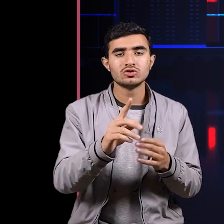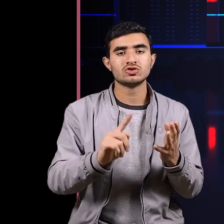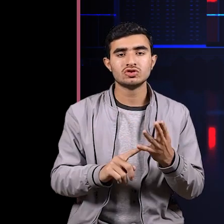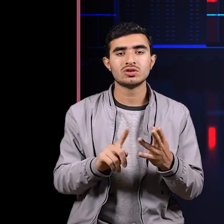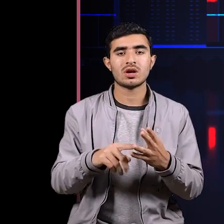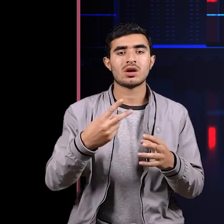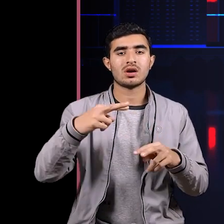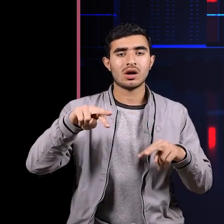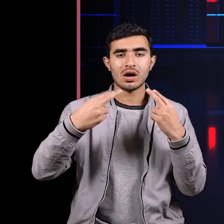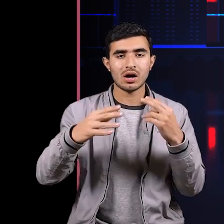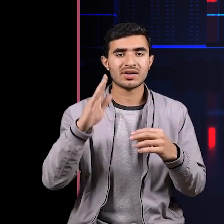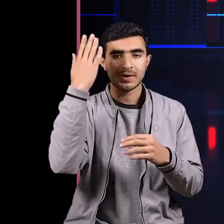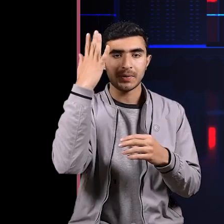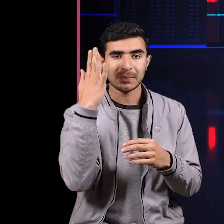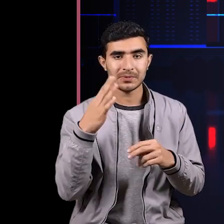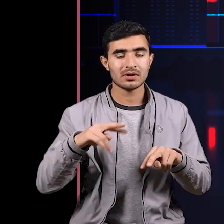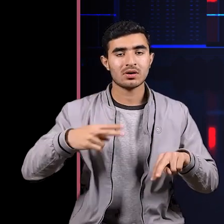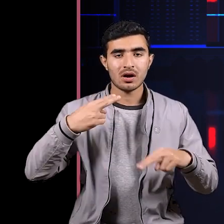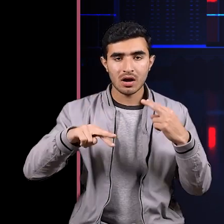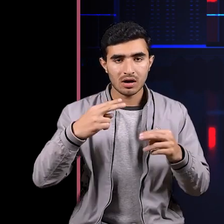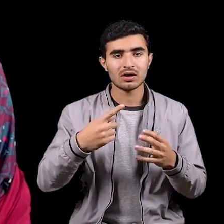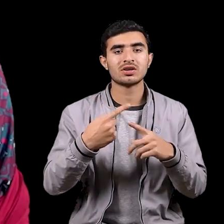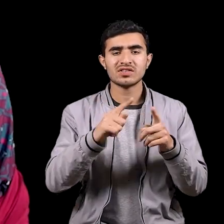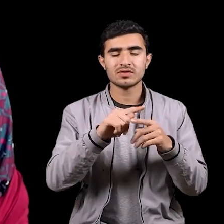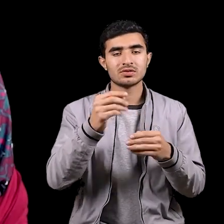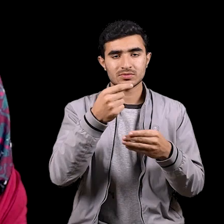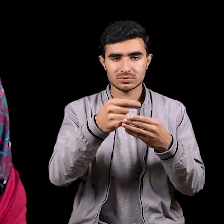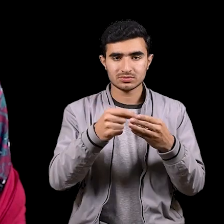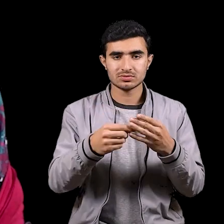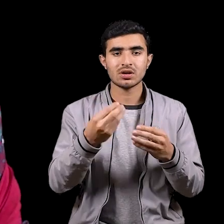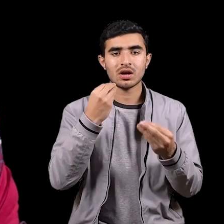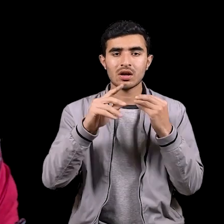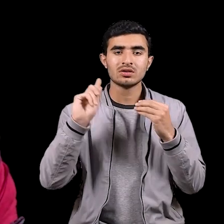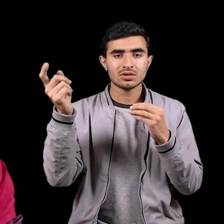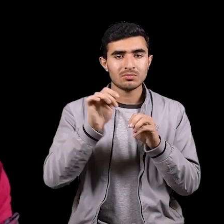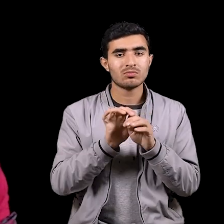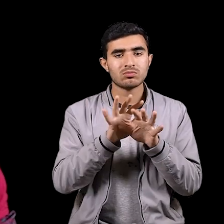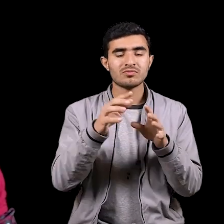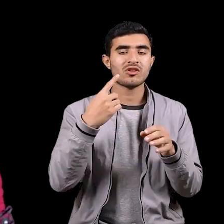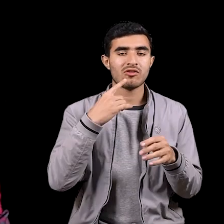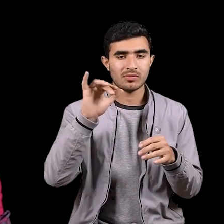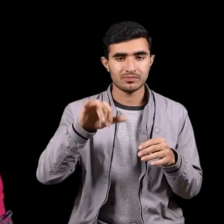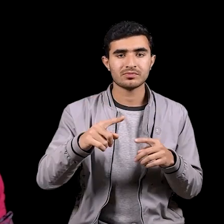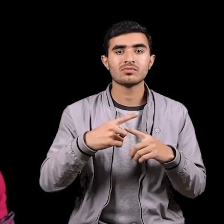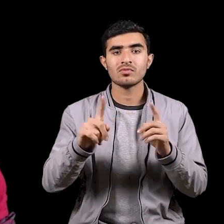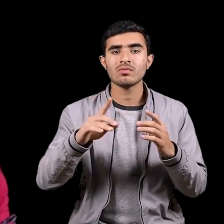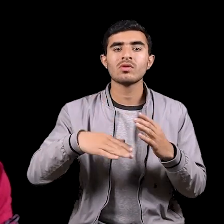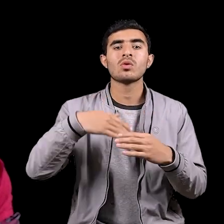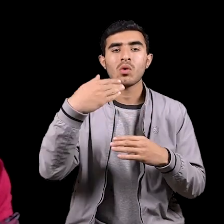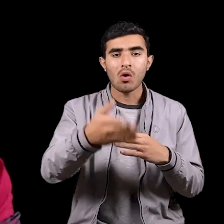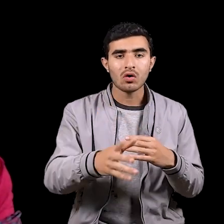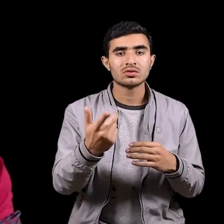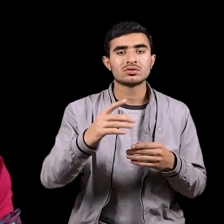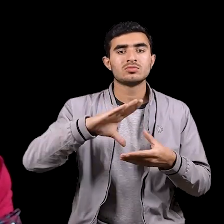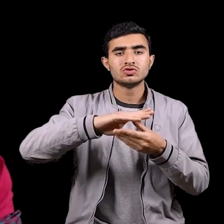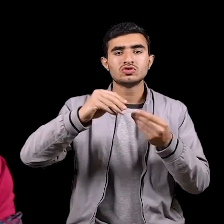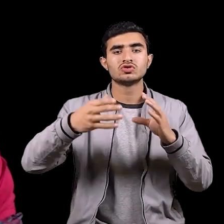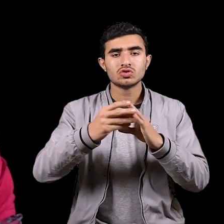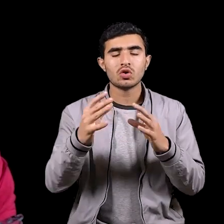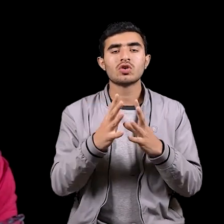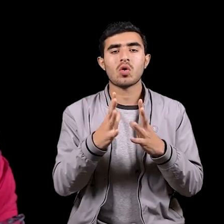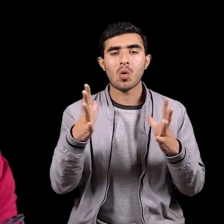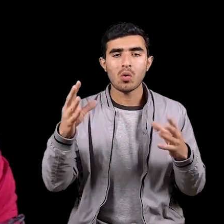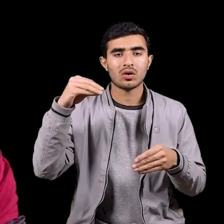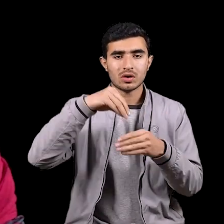है, पली है और बहुत सारी ऐसी चीज़ें हैं। और कहानियाँ हैं उन अजीम और लाजवाब किरदारों की जैसे शाह लतीफ़